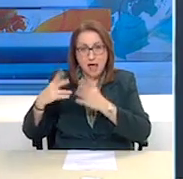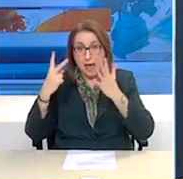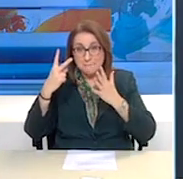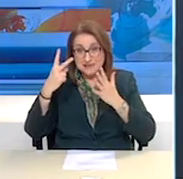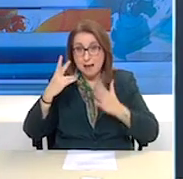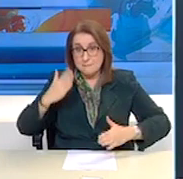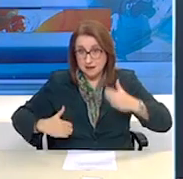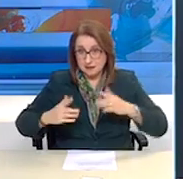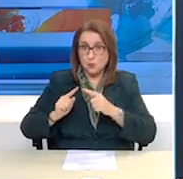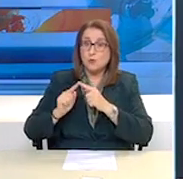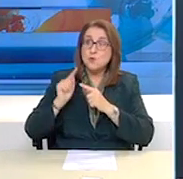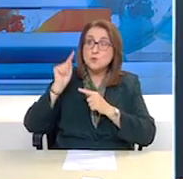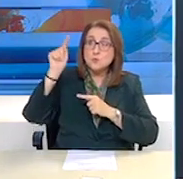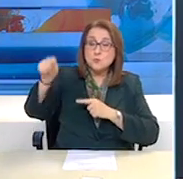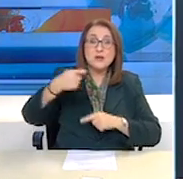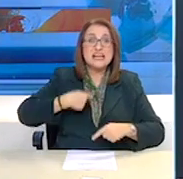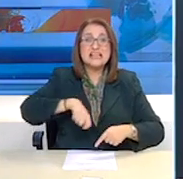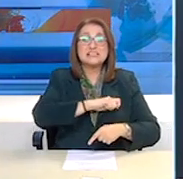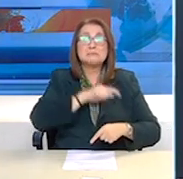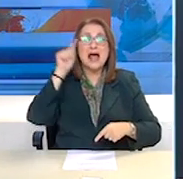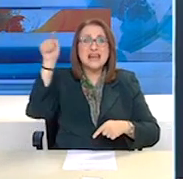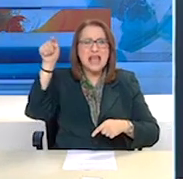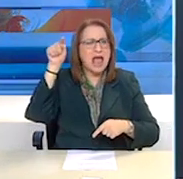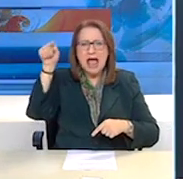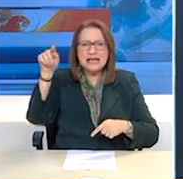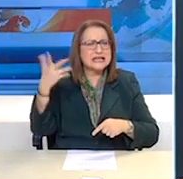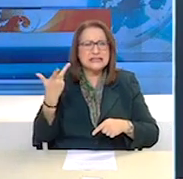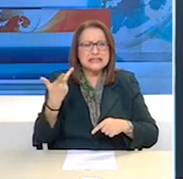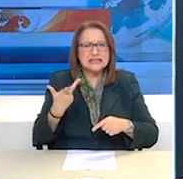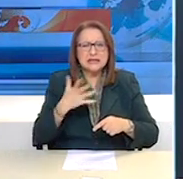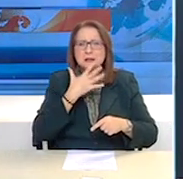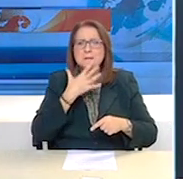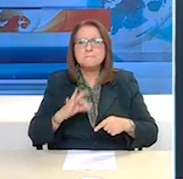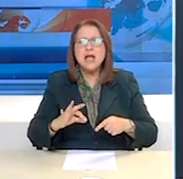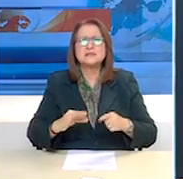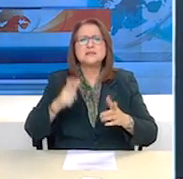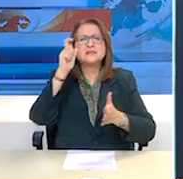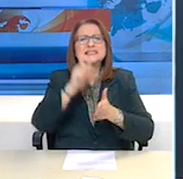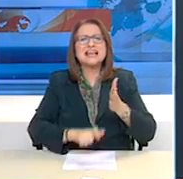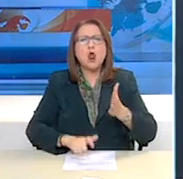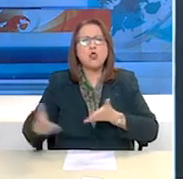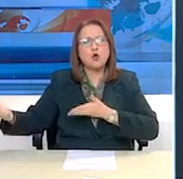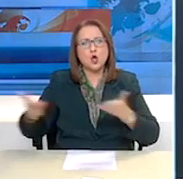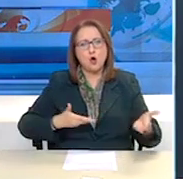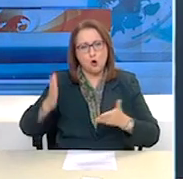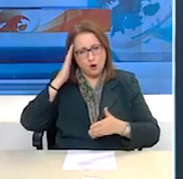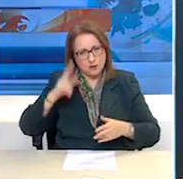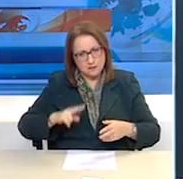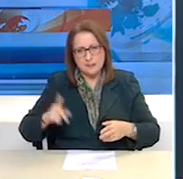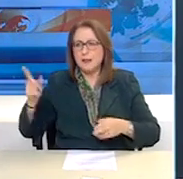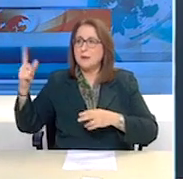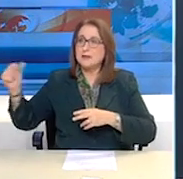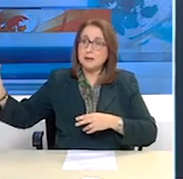όπου προορίζεται να λειτουργήσει ως πλωτό ξενοδοχείο. Στις 23 Μαρτίου η Τουρκία αρνήθηκε την επιστροφή του και αυτό